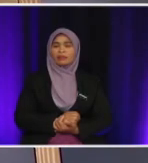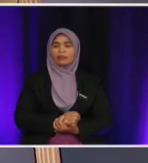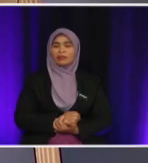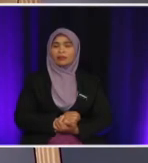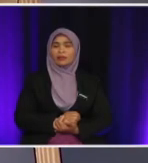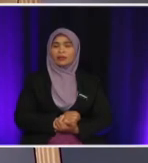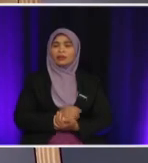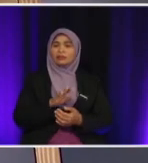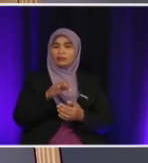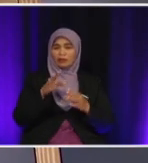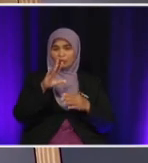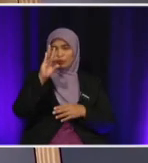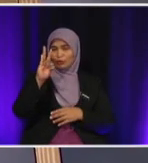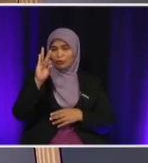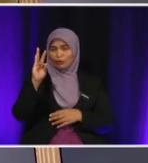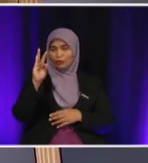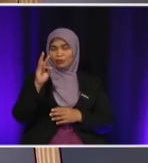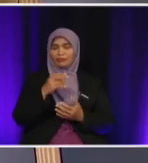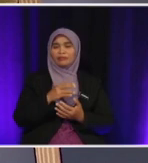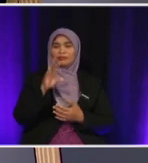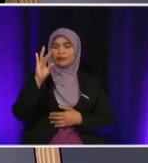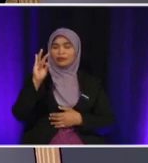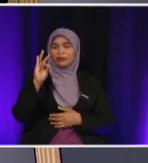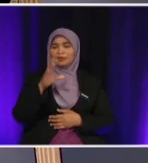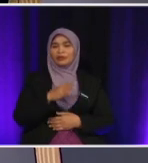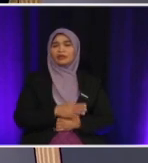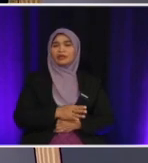dan kita ada 7 juga